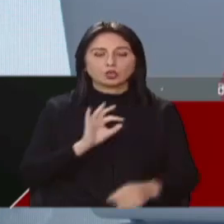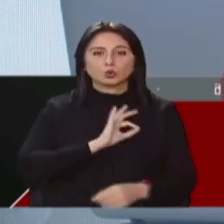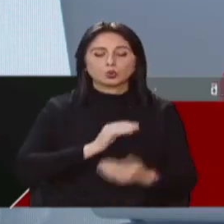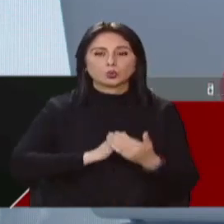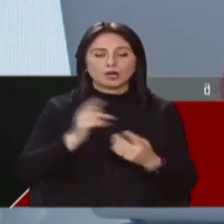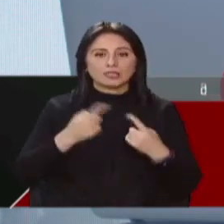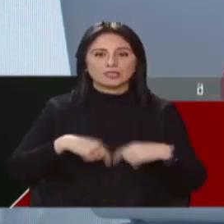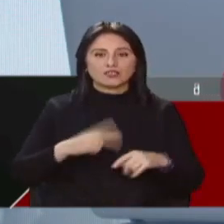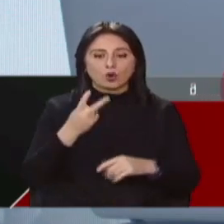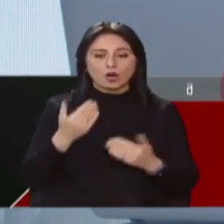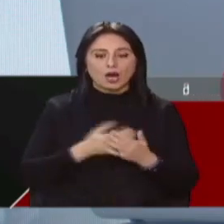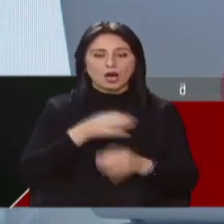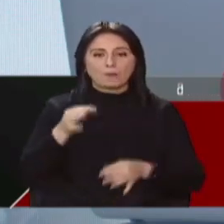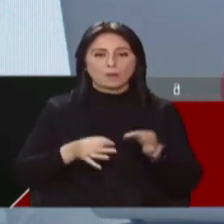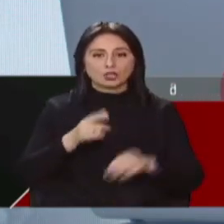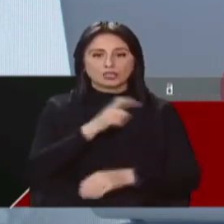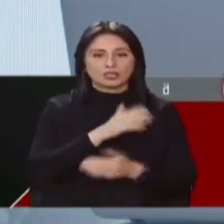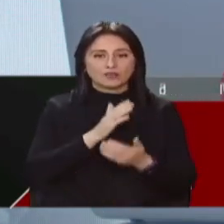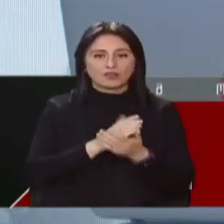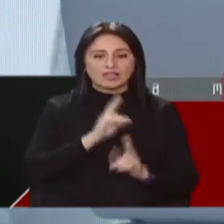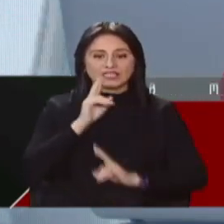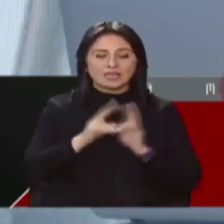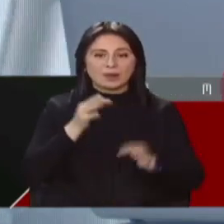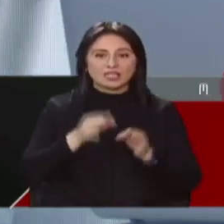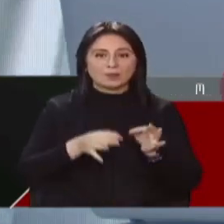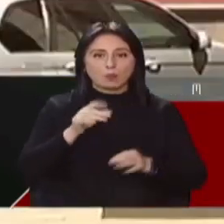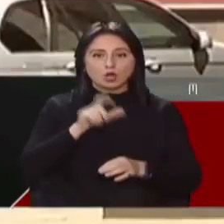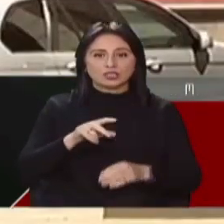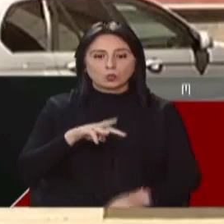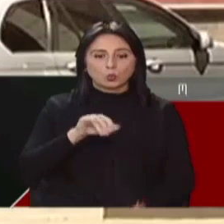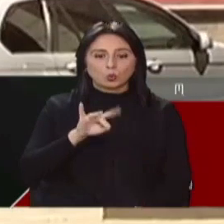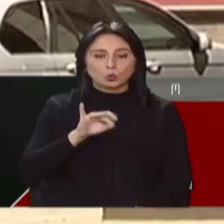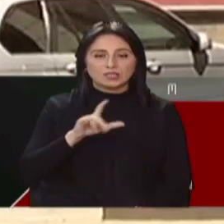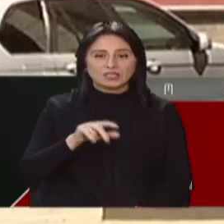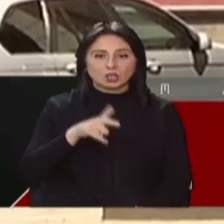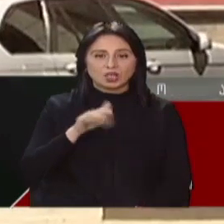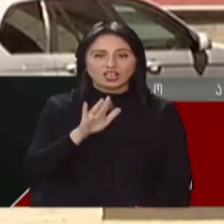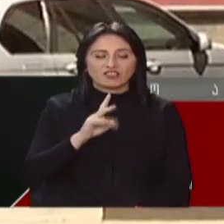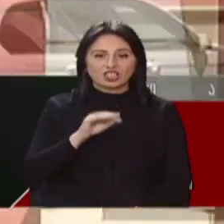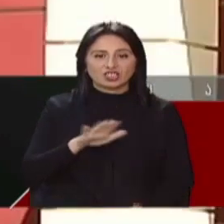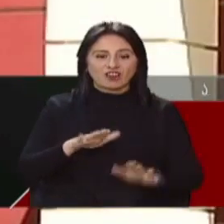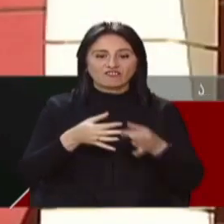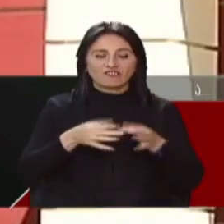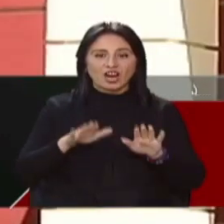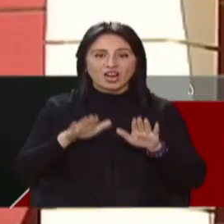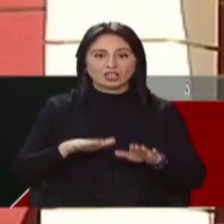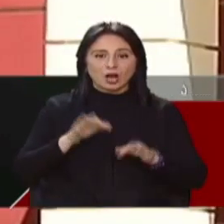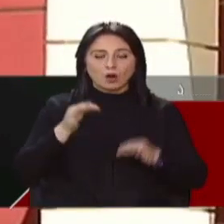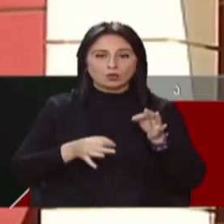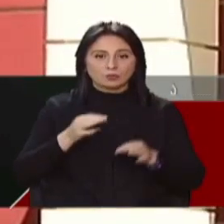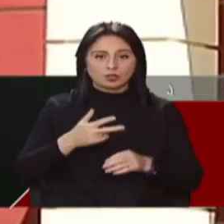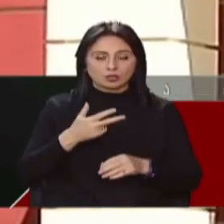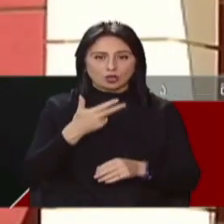Justiția sumarlese a pus ori așa le Musa Martle să vrea să apelați să se martoresc Musa Martle bilevan Murusidze de Dimitri Gurtișoli va cantor poziție pe Musa Martle tăuți